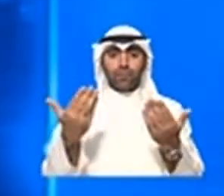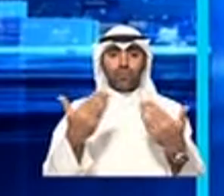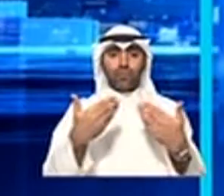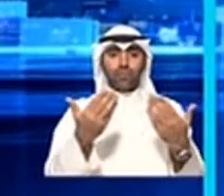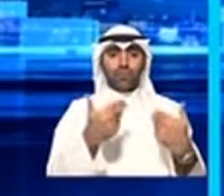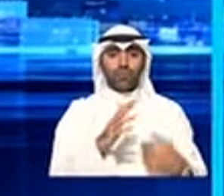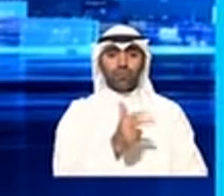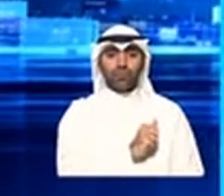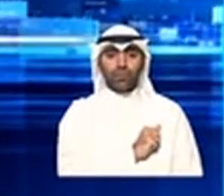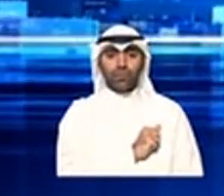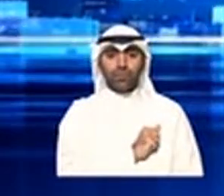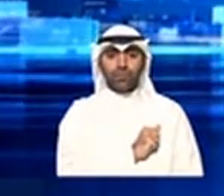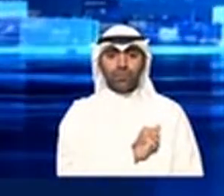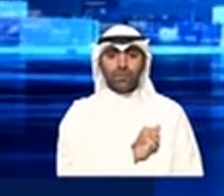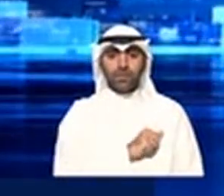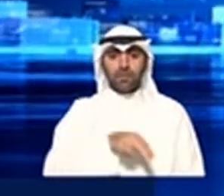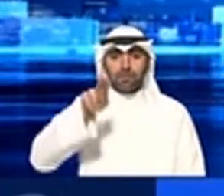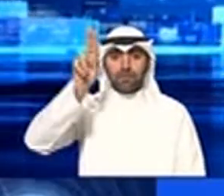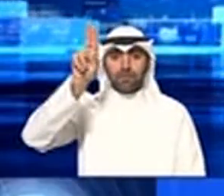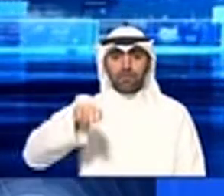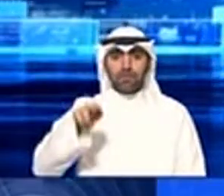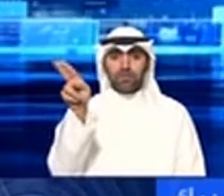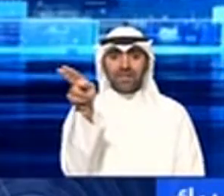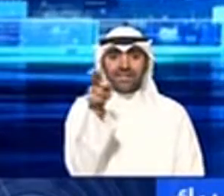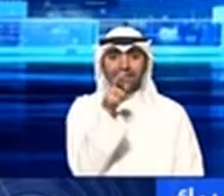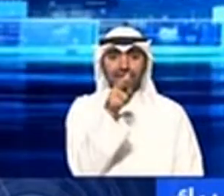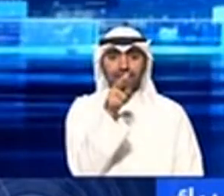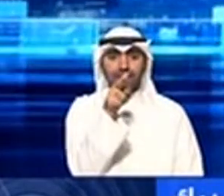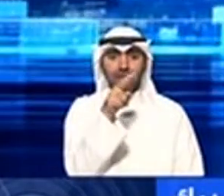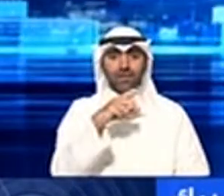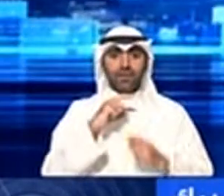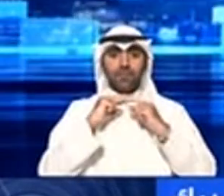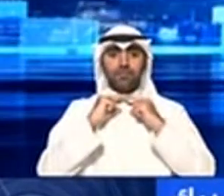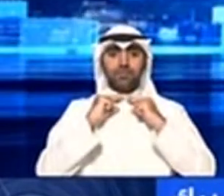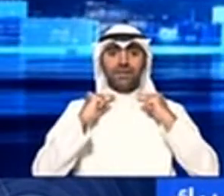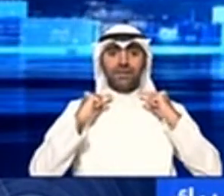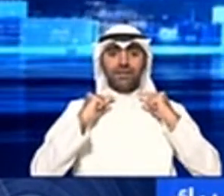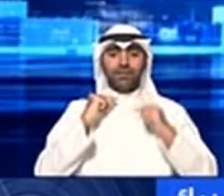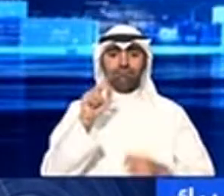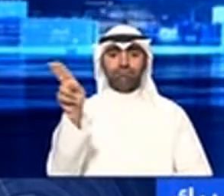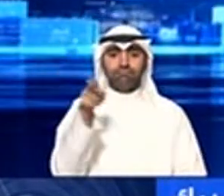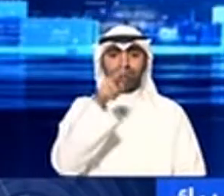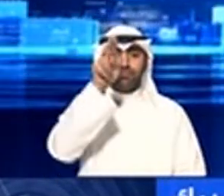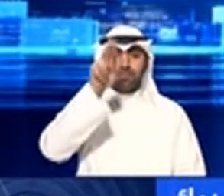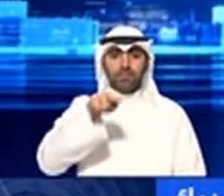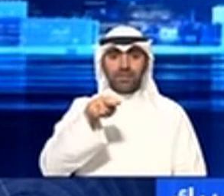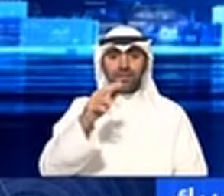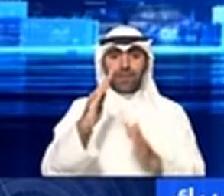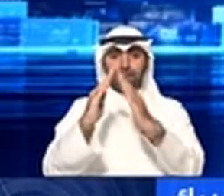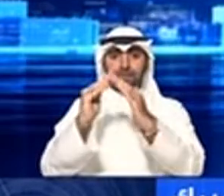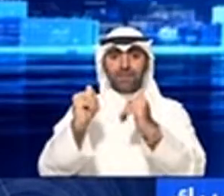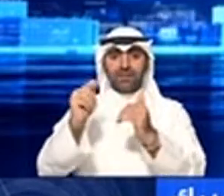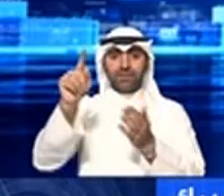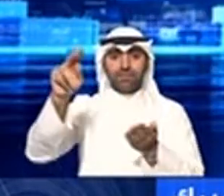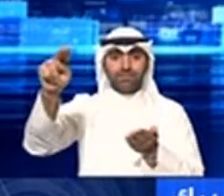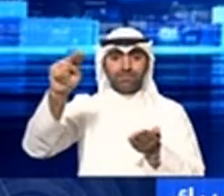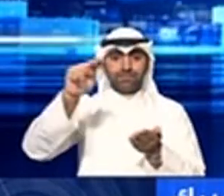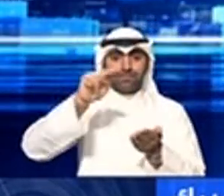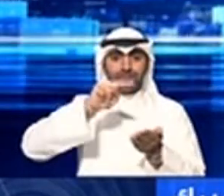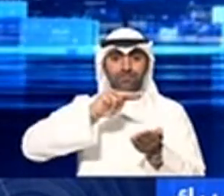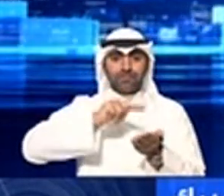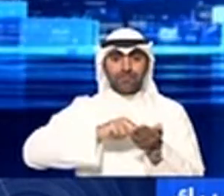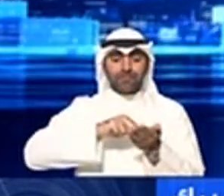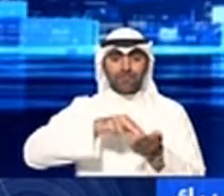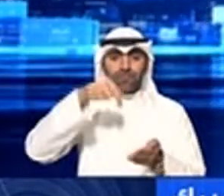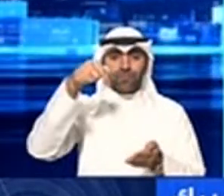فاضروس الثاني بابا الإسكندرية وبطريرك الكرازة المرقسية بمصر وسائر بلاد المهجر في جمهورية